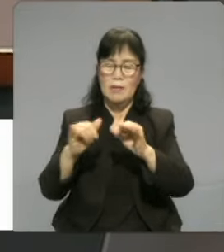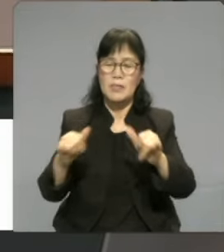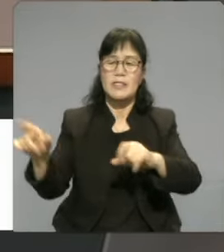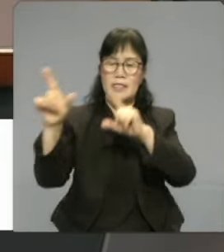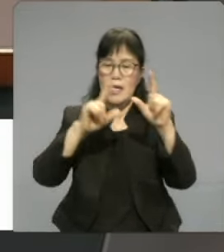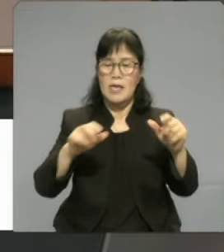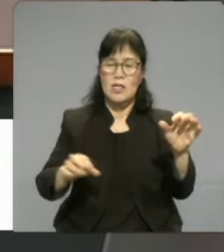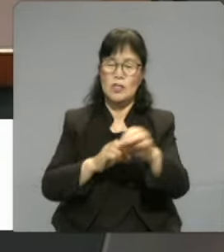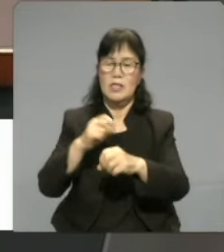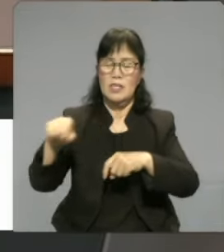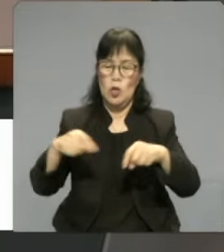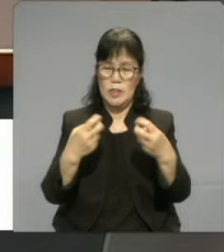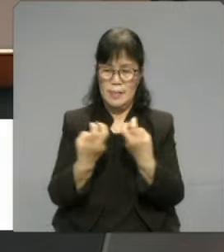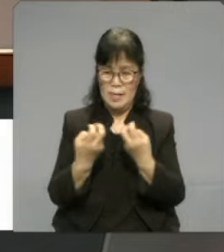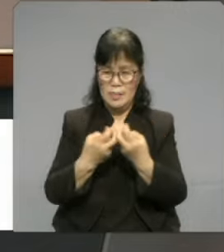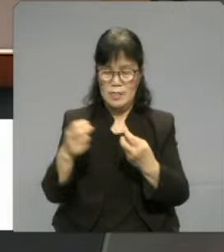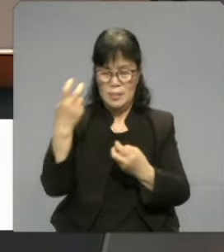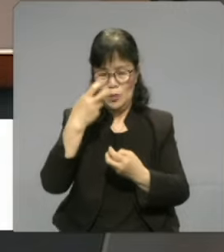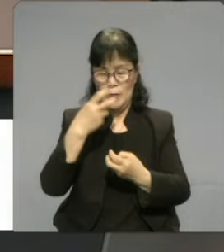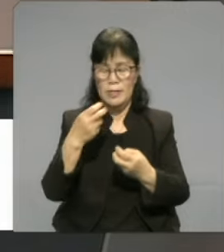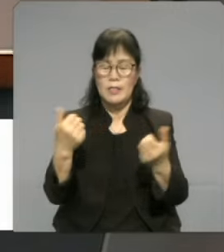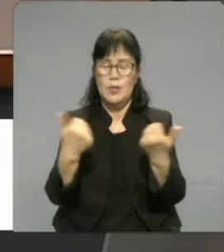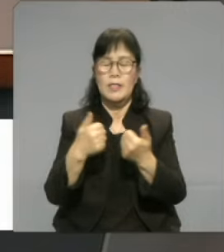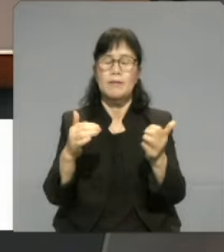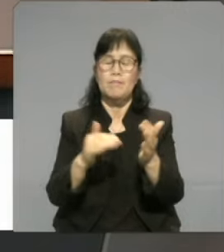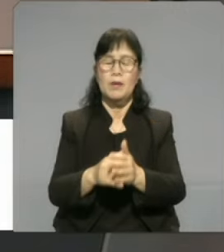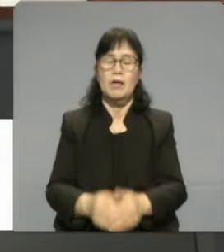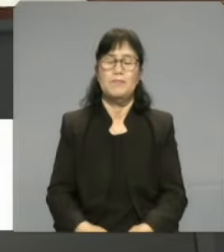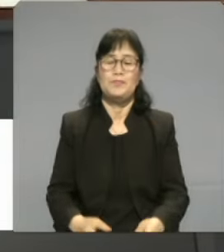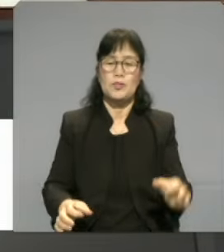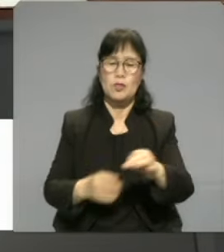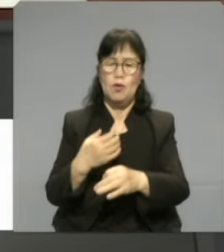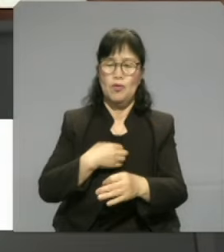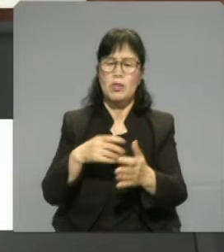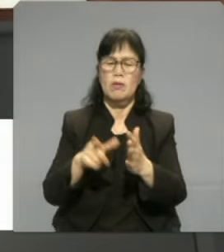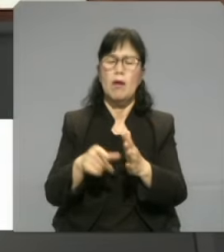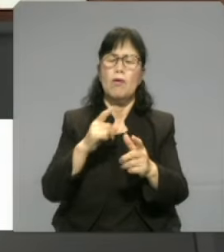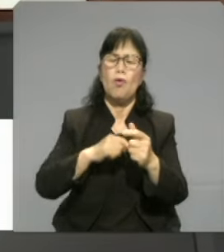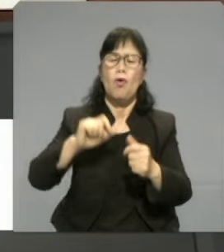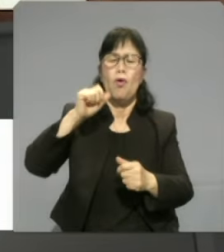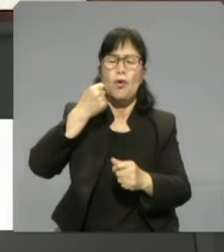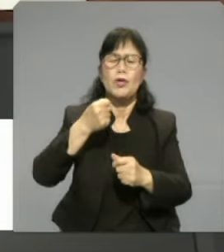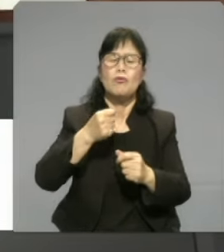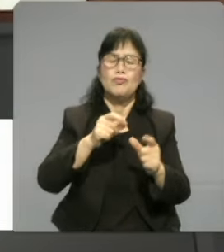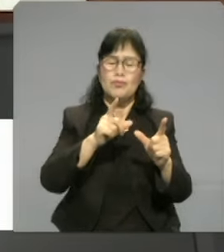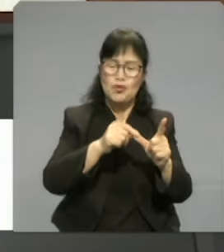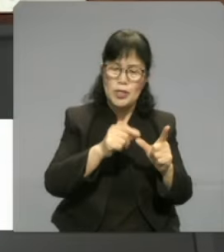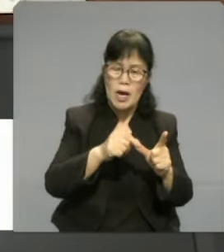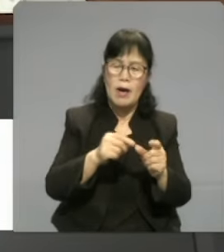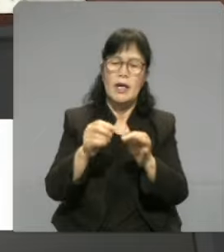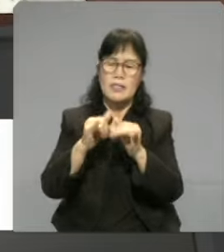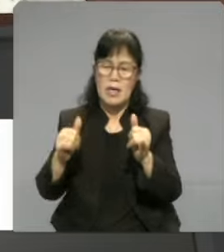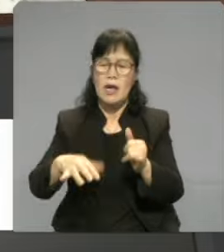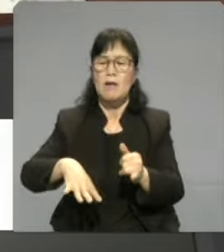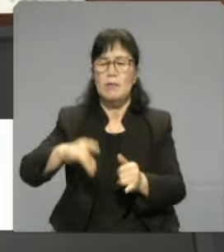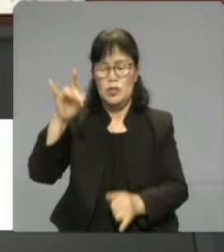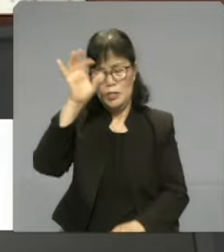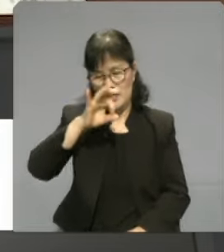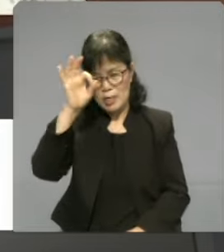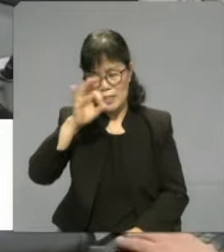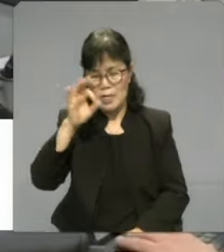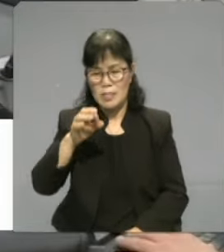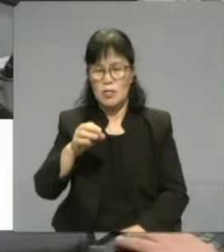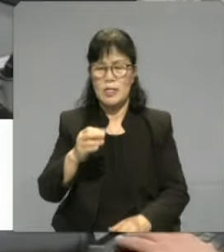점검 회의를 개최했습니다 회의에선 경제 위기 때 더 취약할 수밖에 없는 분야와 대상자를 우선 발굴에